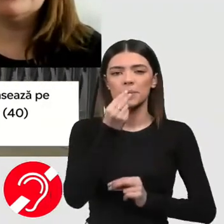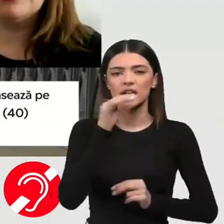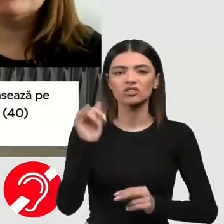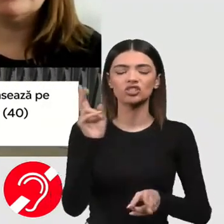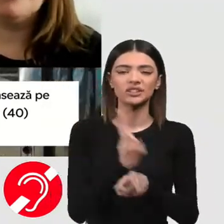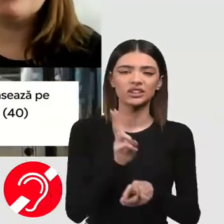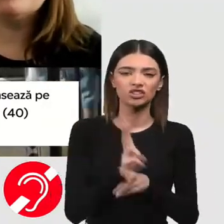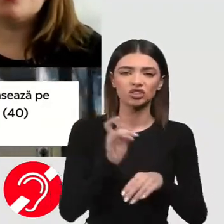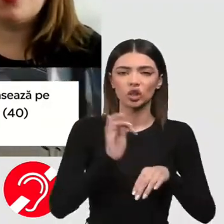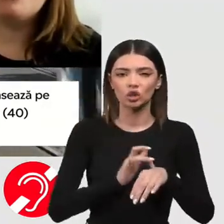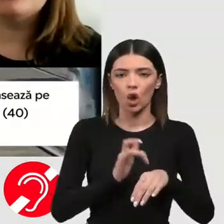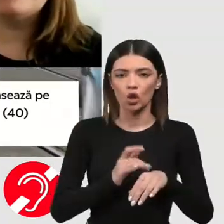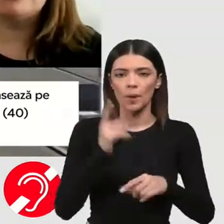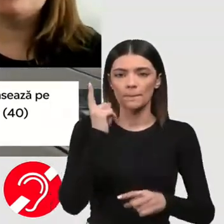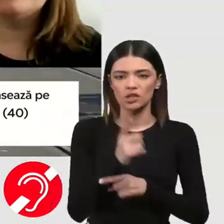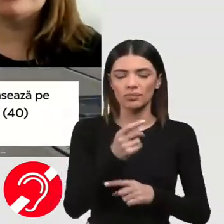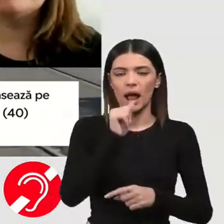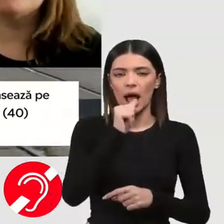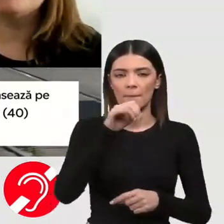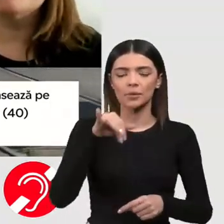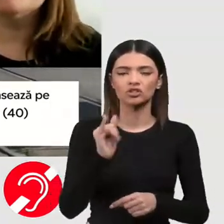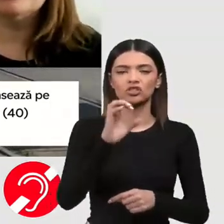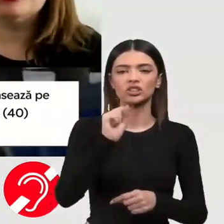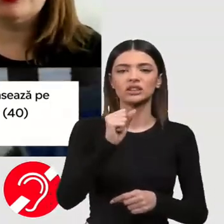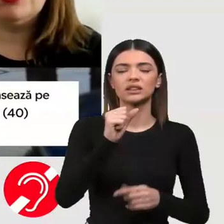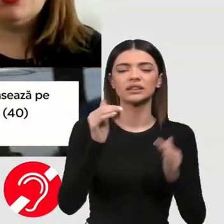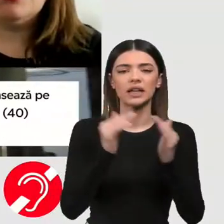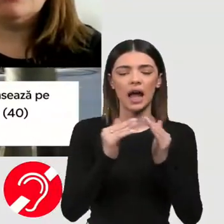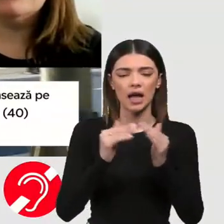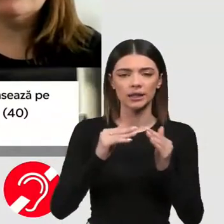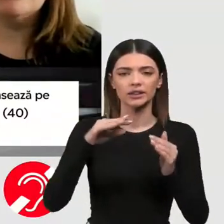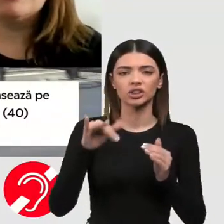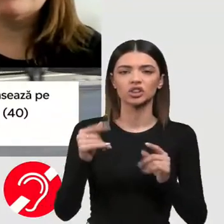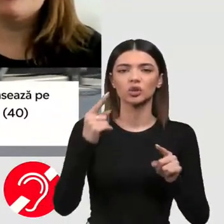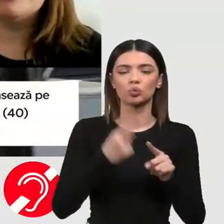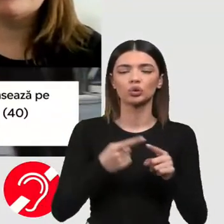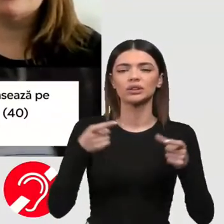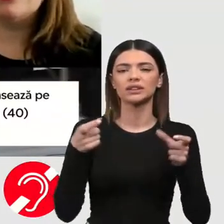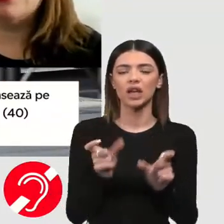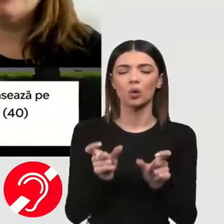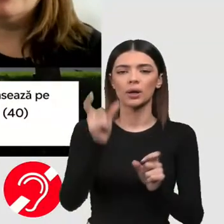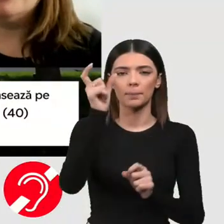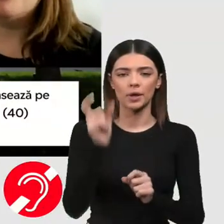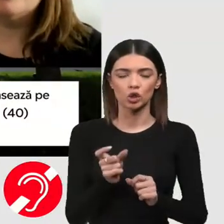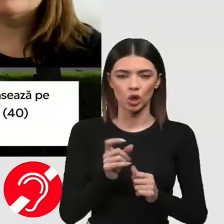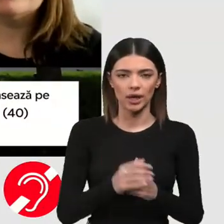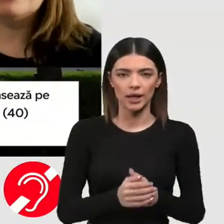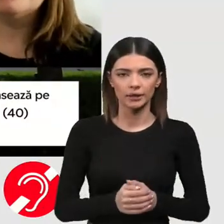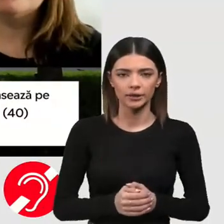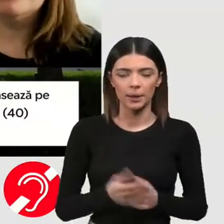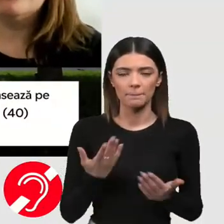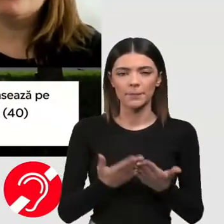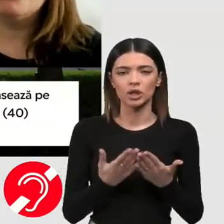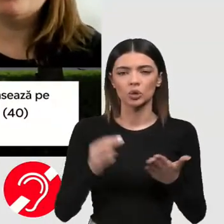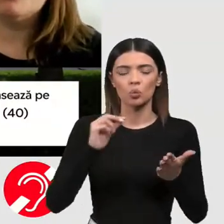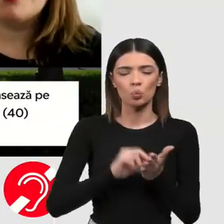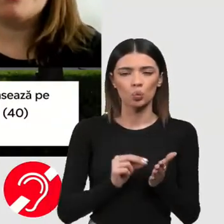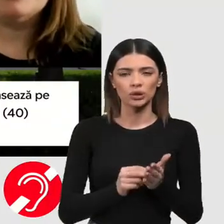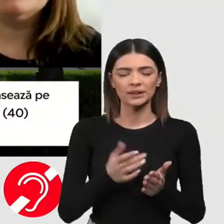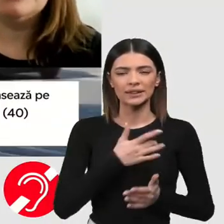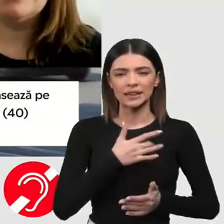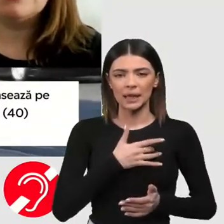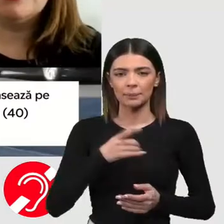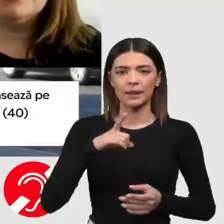îngrijire medicală de bază, apă și salubritate, locuință și siguranță personală. La bunăstare sunt